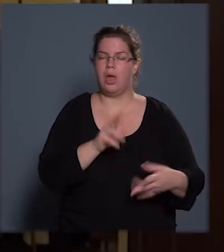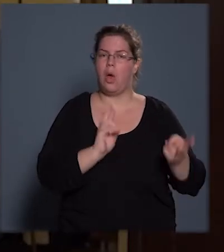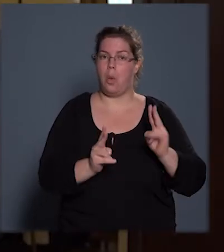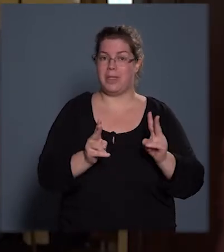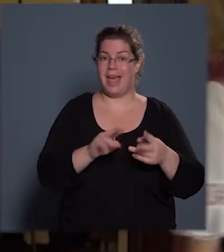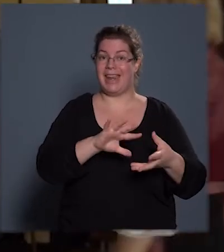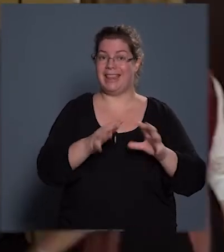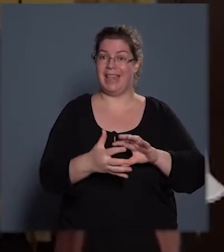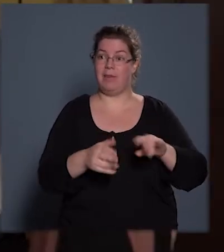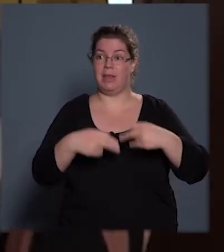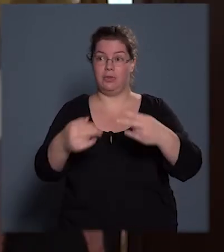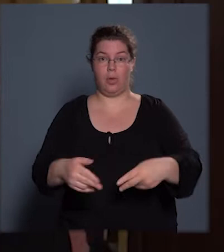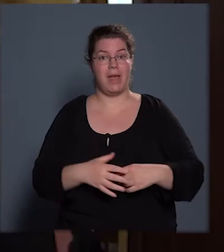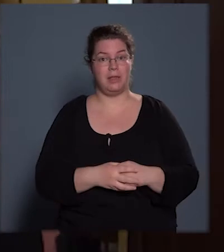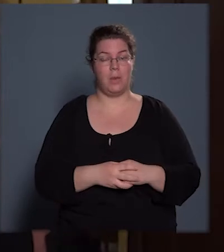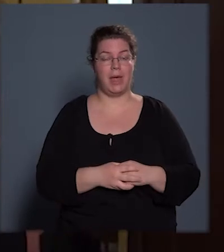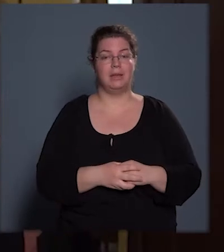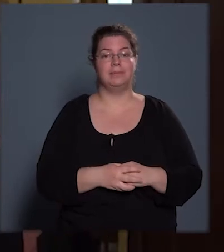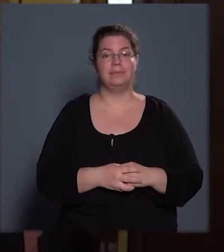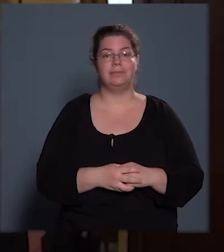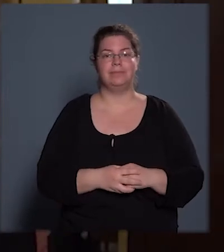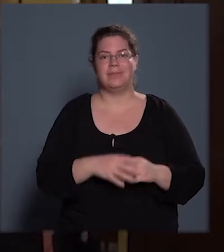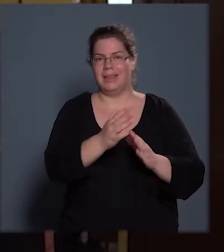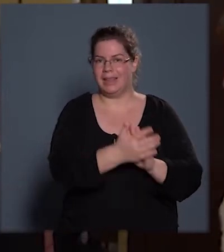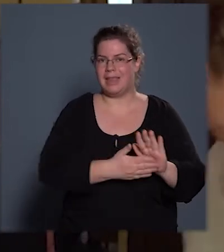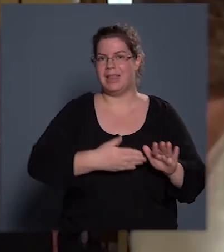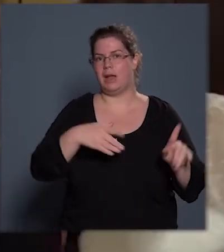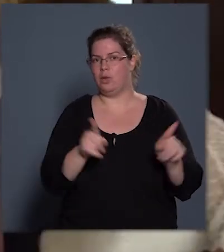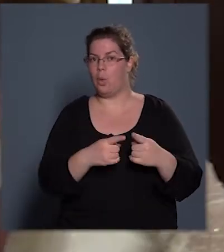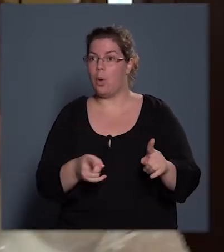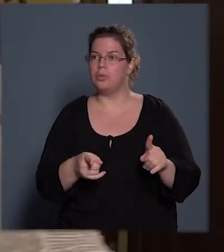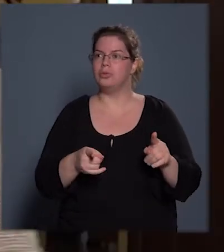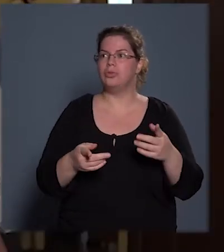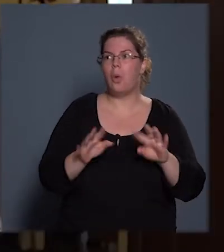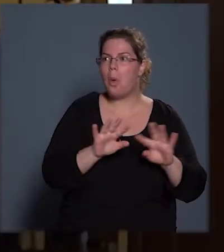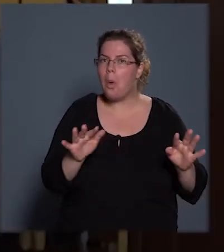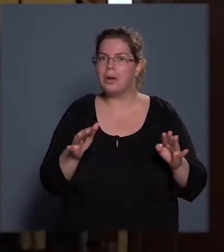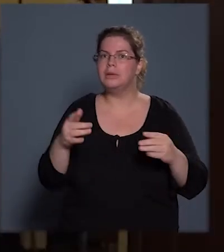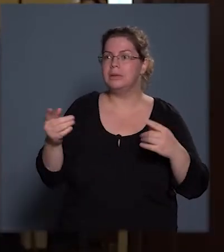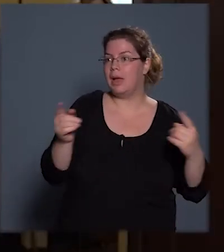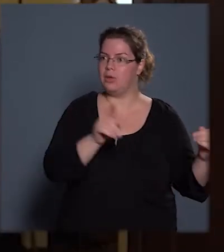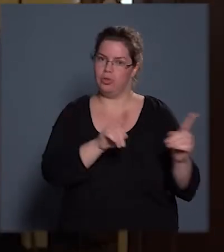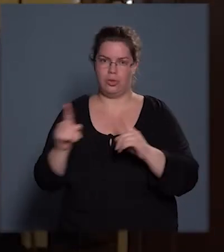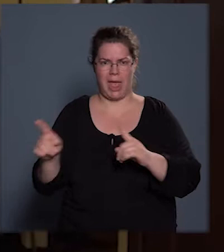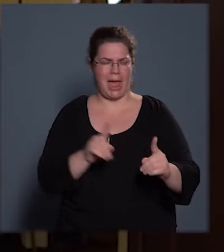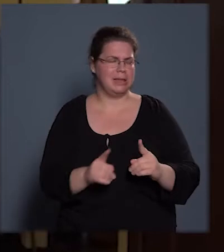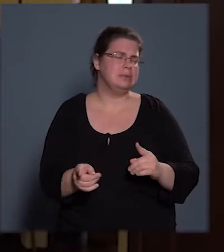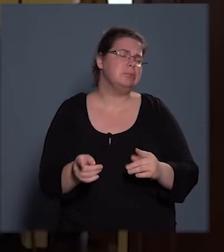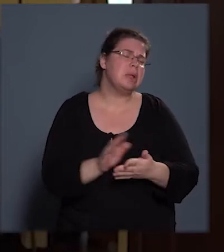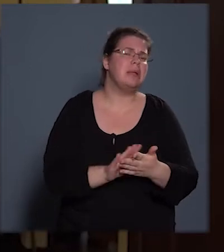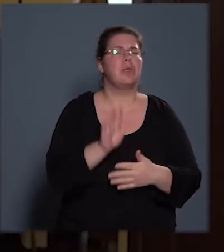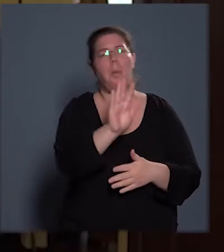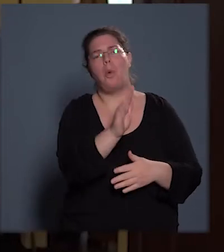ugye a rendszerváltást követően kezdtek a kórusok tulajdonképpen egymáshoz járni. Azért jellemzően inkább otthon